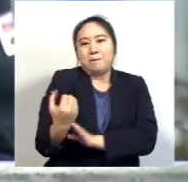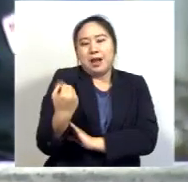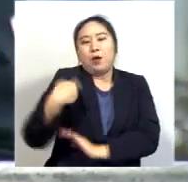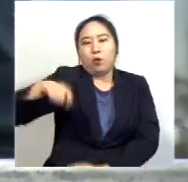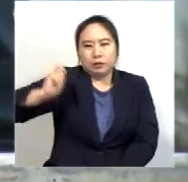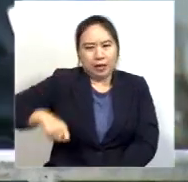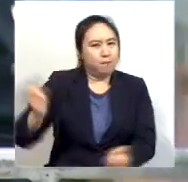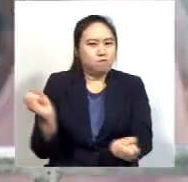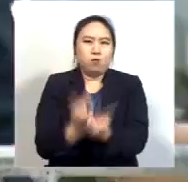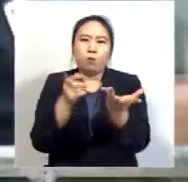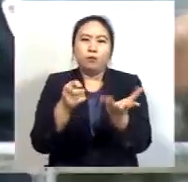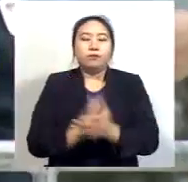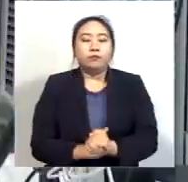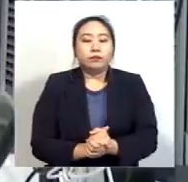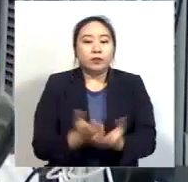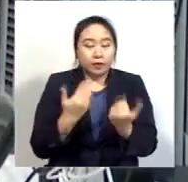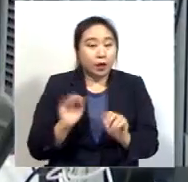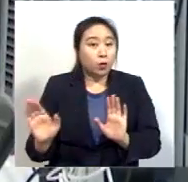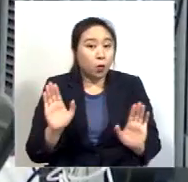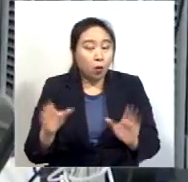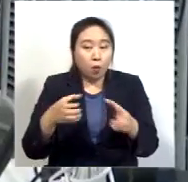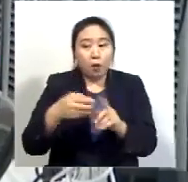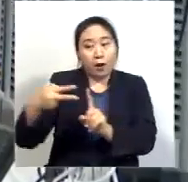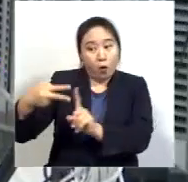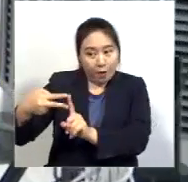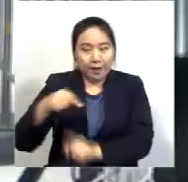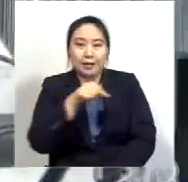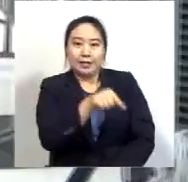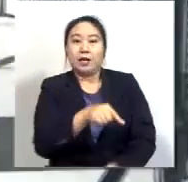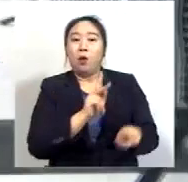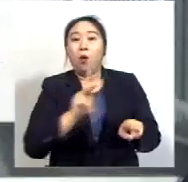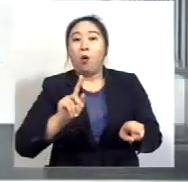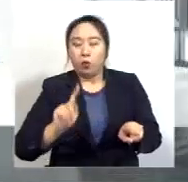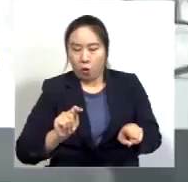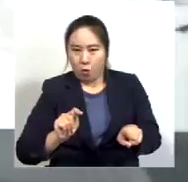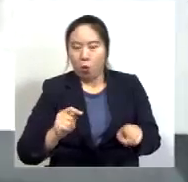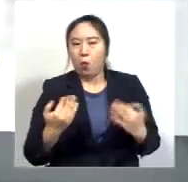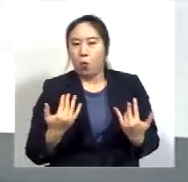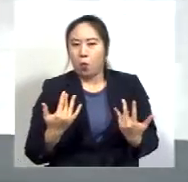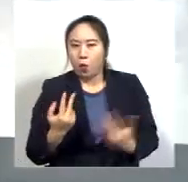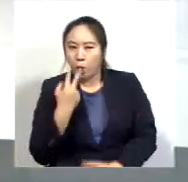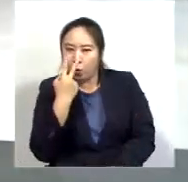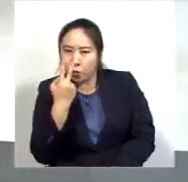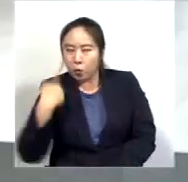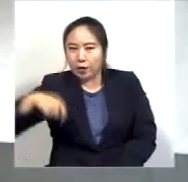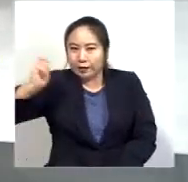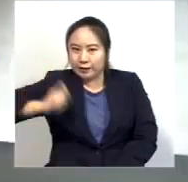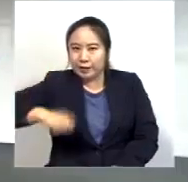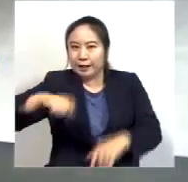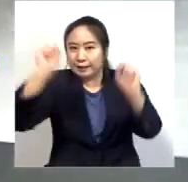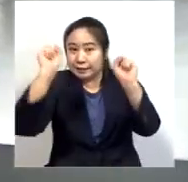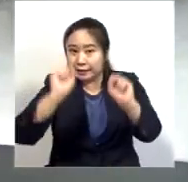าลส่วนคู่ความทั้งพรรคอนาคตใหม่และกกต.จะตั้งวอลลุ่มติดตามรับฟังความวินิจฉัยอยู่ใน